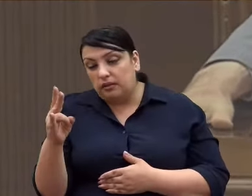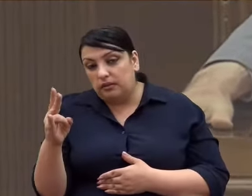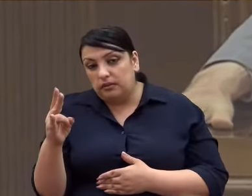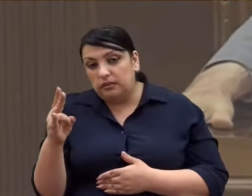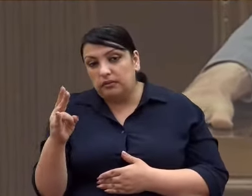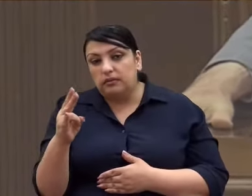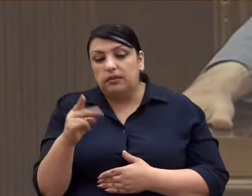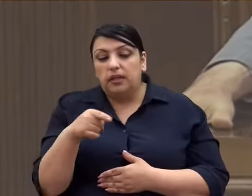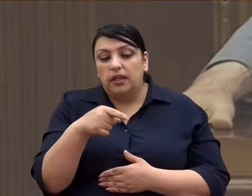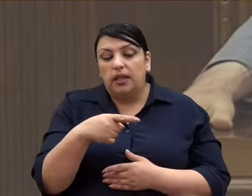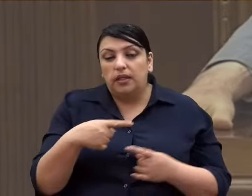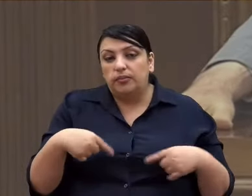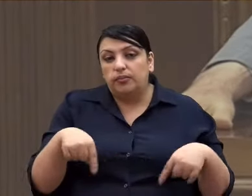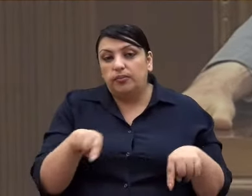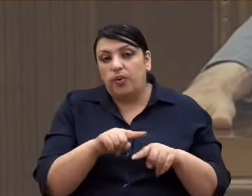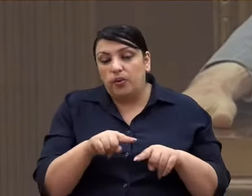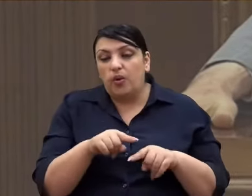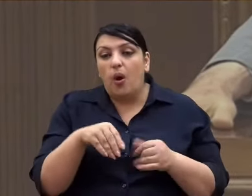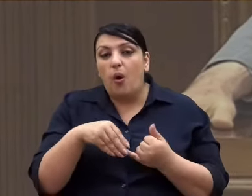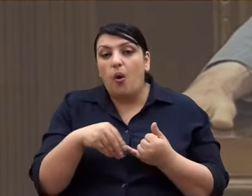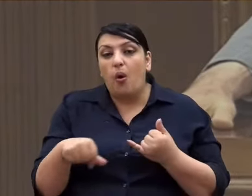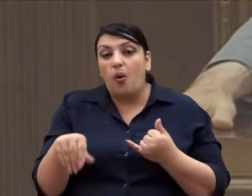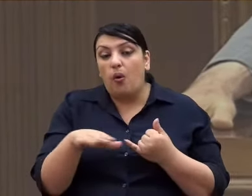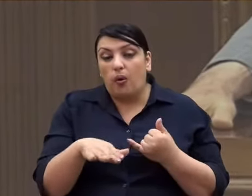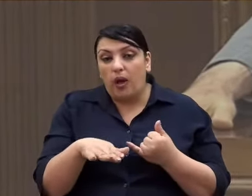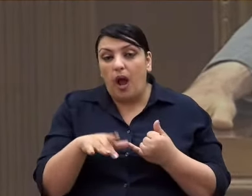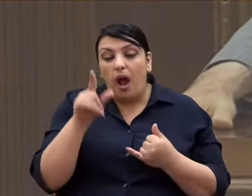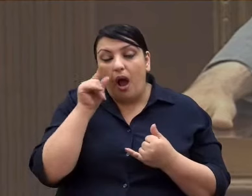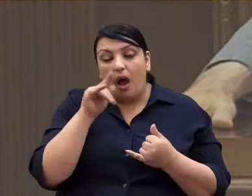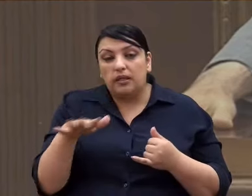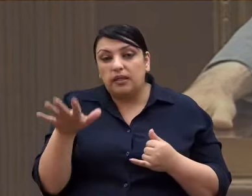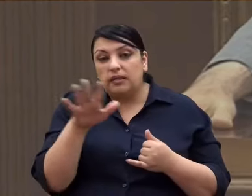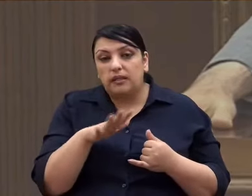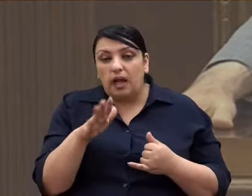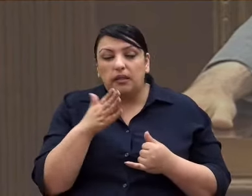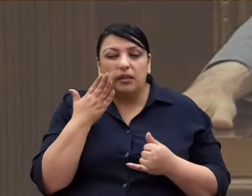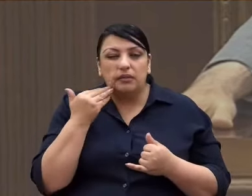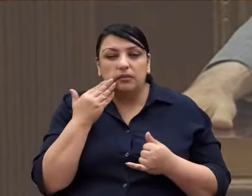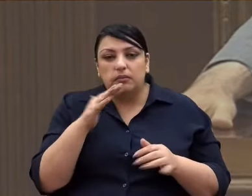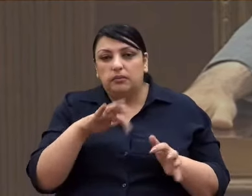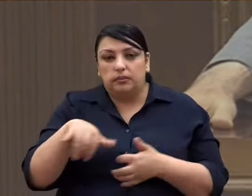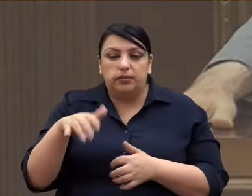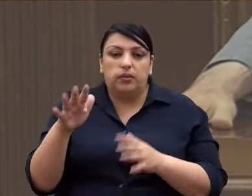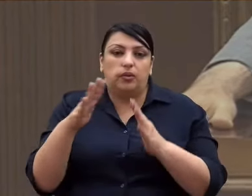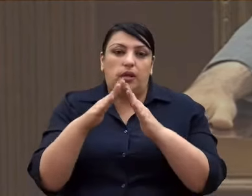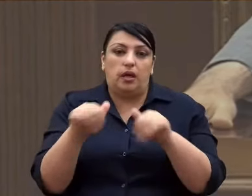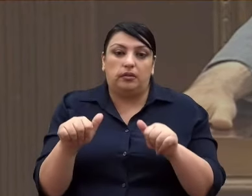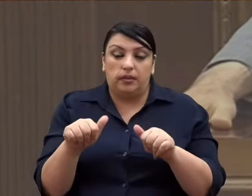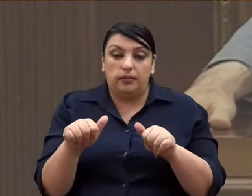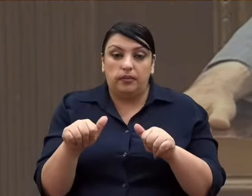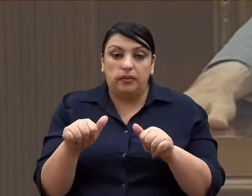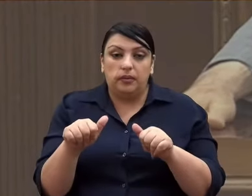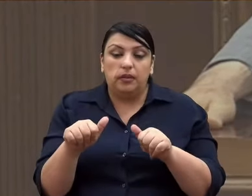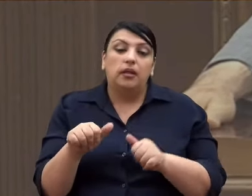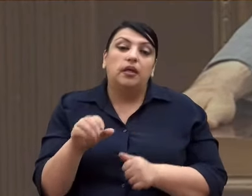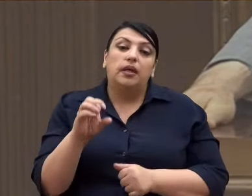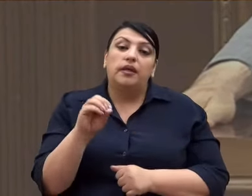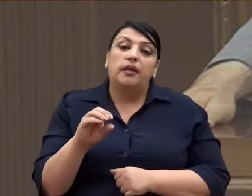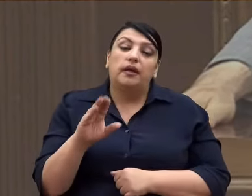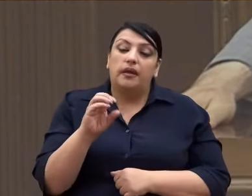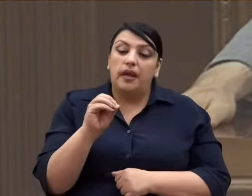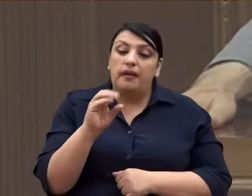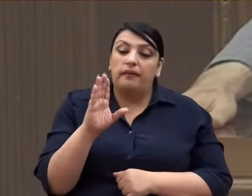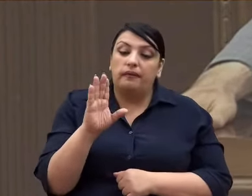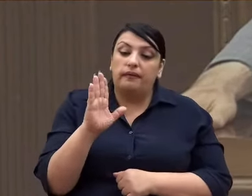սուվերենության չեղարկման, Հայաստանի պետականության կազմականդման հարցը, որնի դեպ եվրասիական բռնապետերի